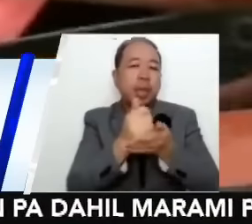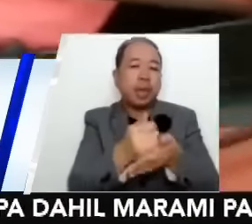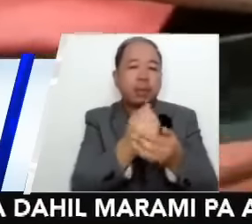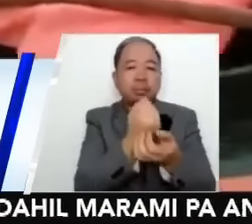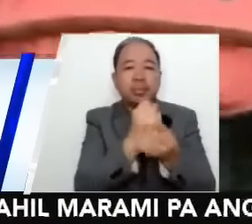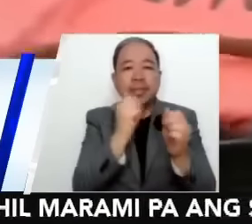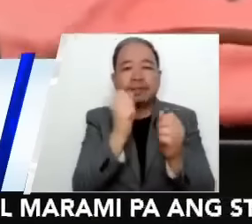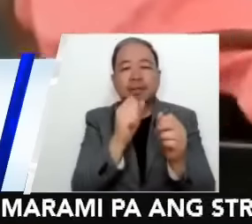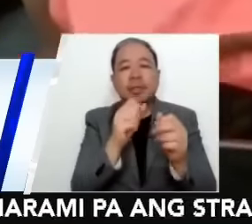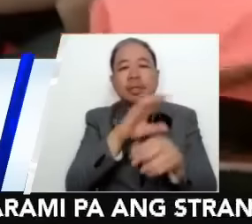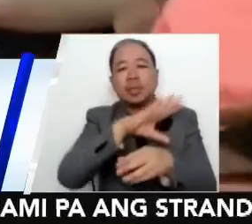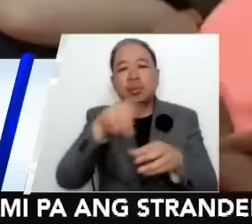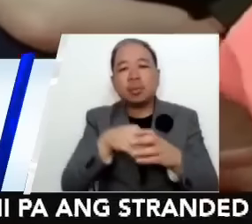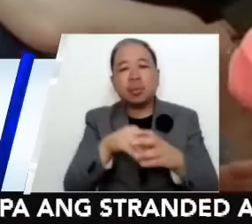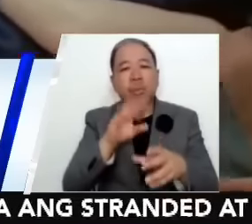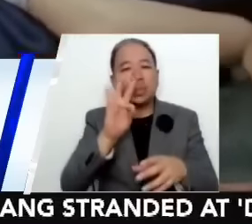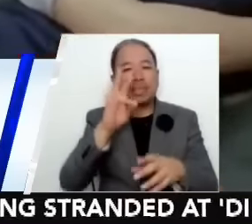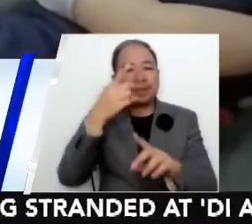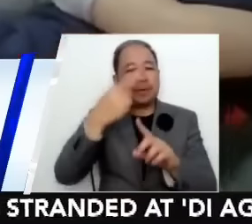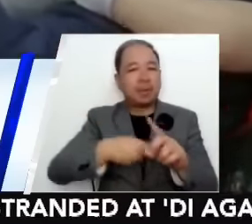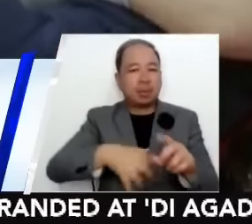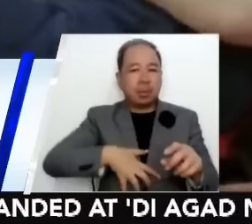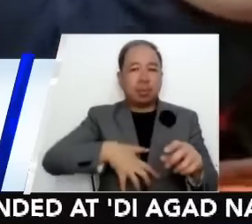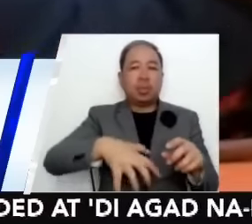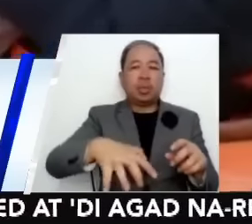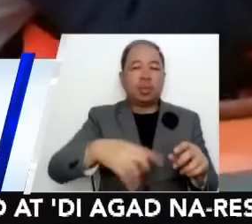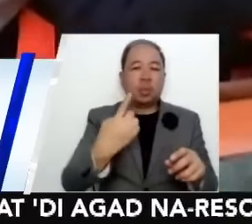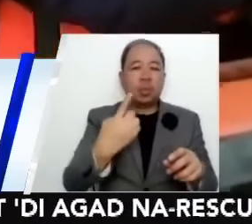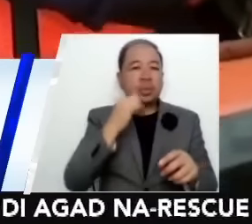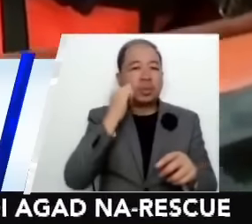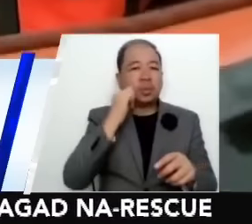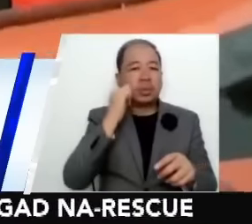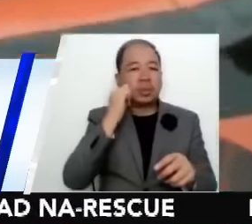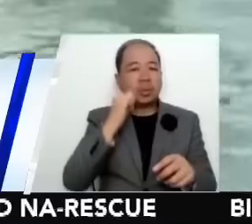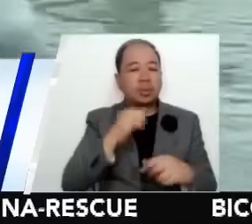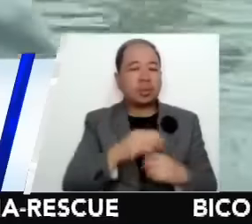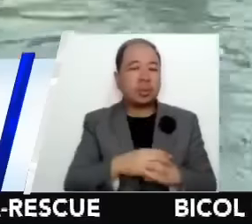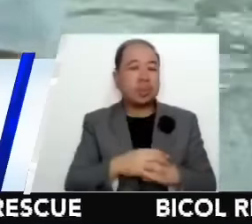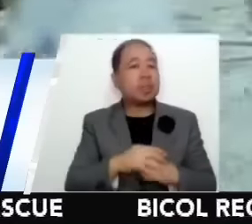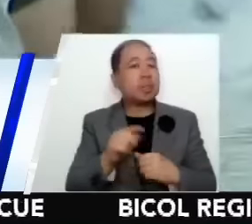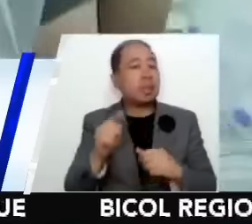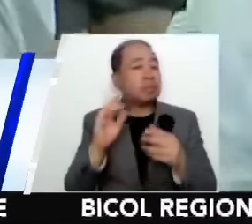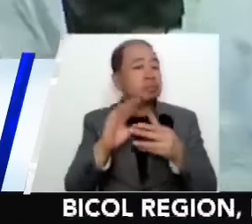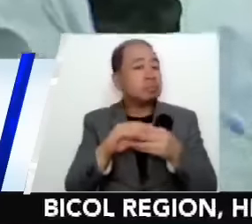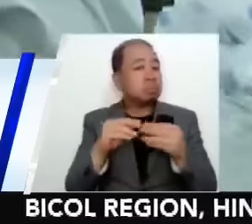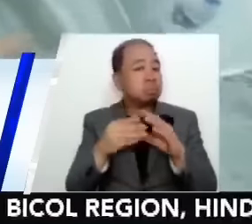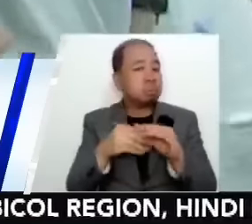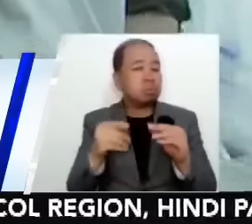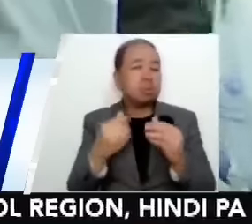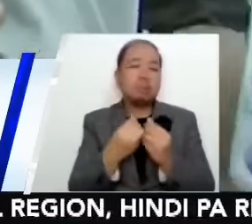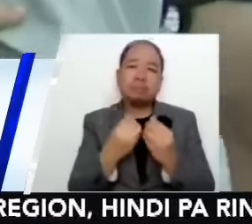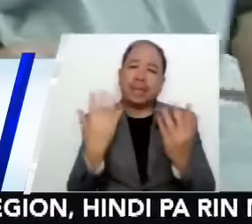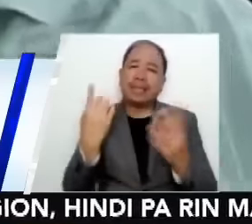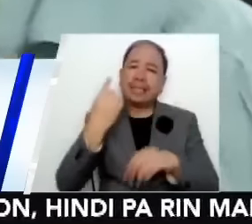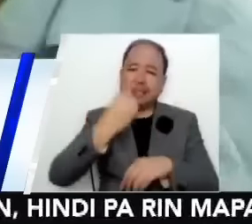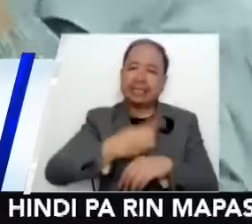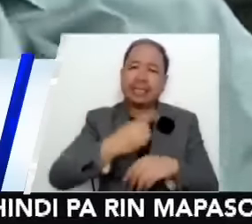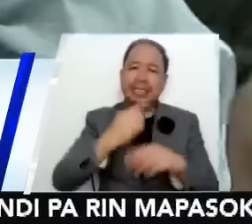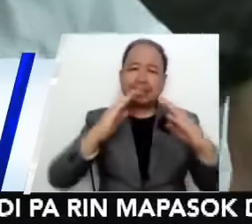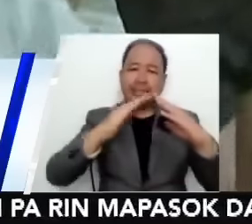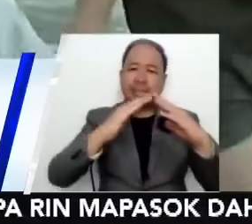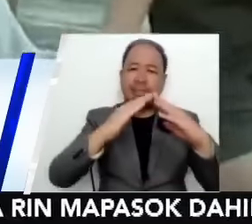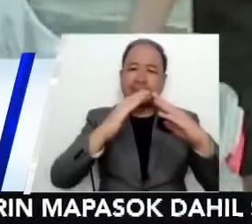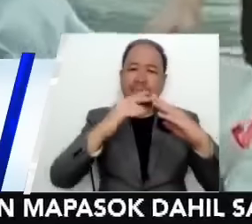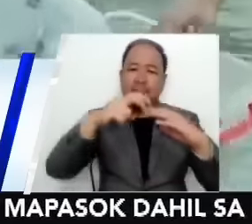7 buntis na si Eden na galing sa bayan ng Milaor. Kwento ni Eden, ilang araw na sila sa rooftop ng kapitbahay,